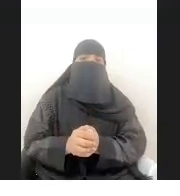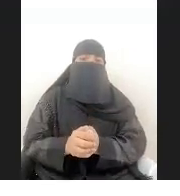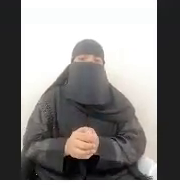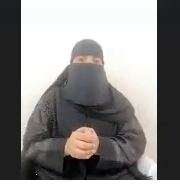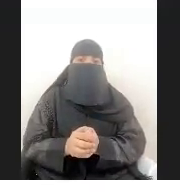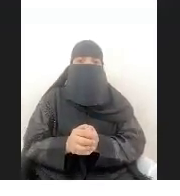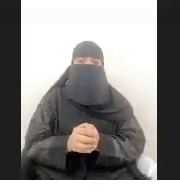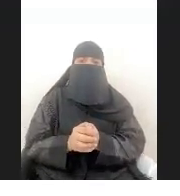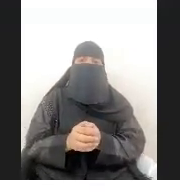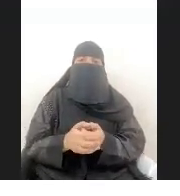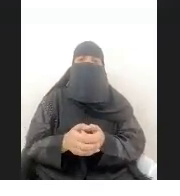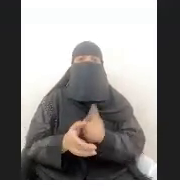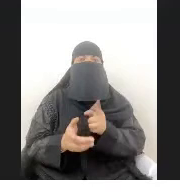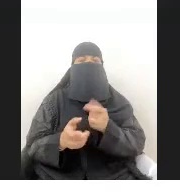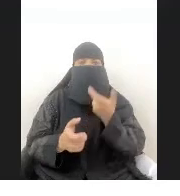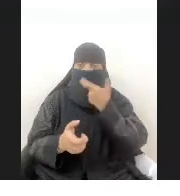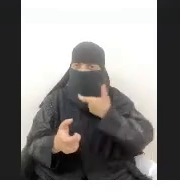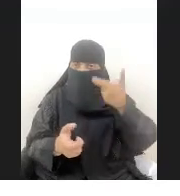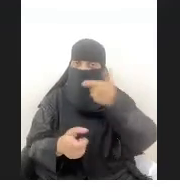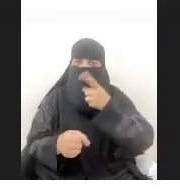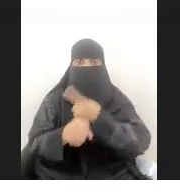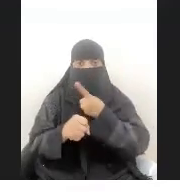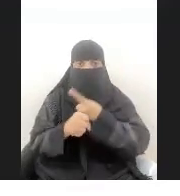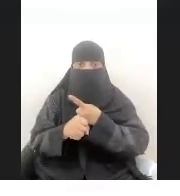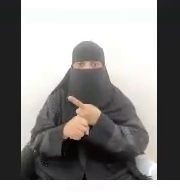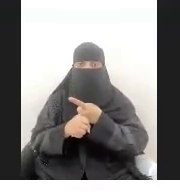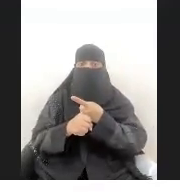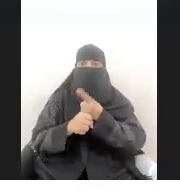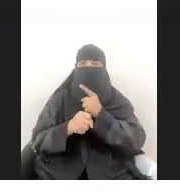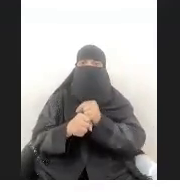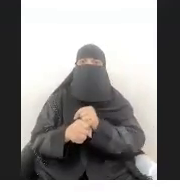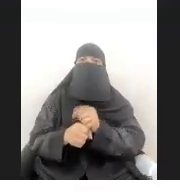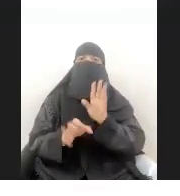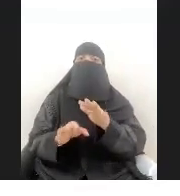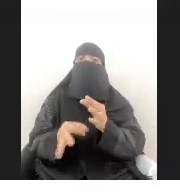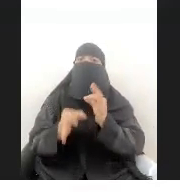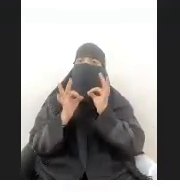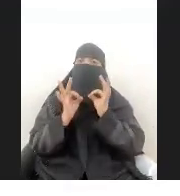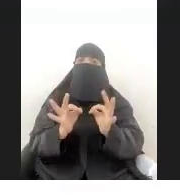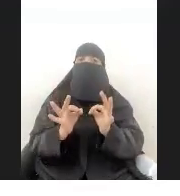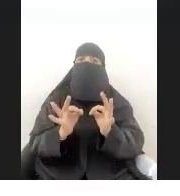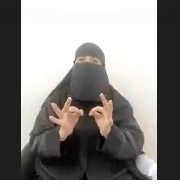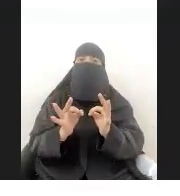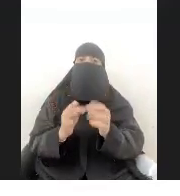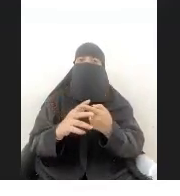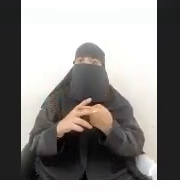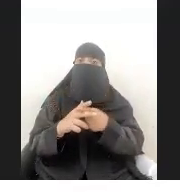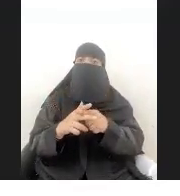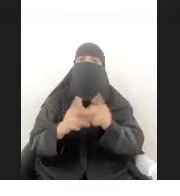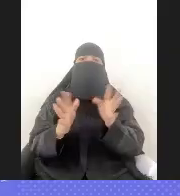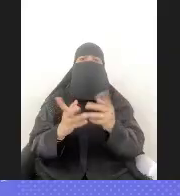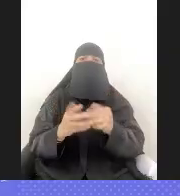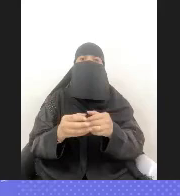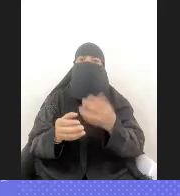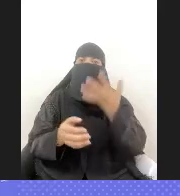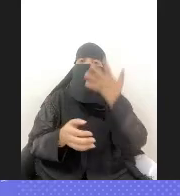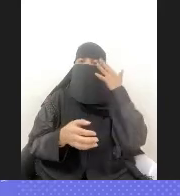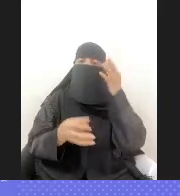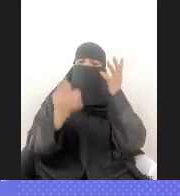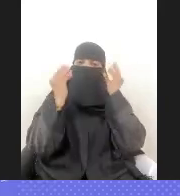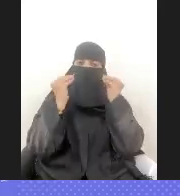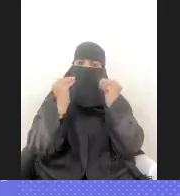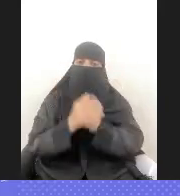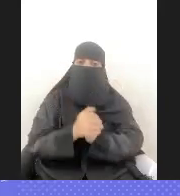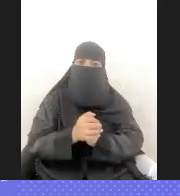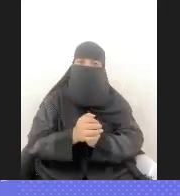بإشراف الأستاذ أو من الأستاذ مباشرة، يحصل ضبط خبرات التعلم عند المتعلمين. فهذا هو مخطط تدفق التعلم المصغر.